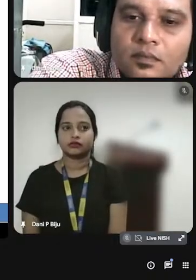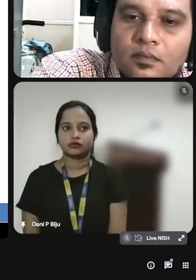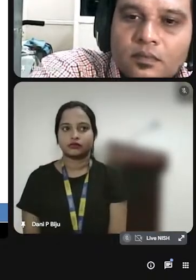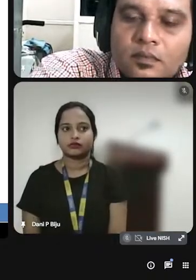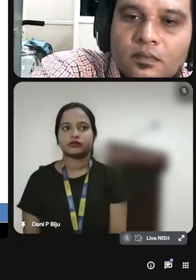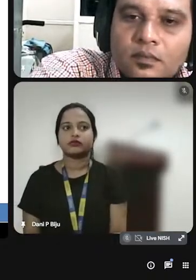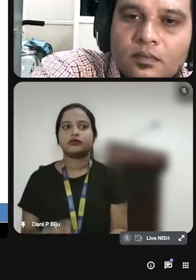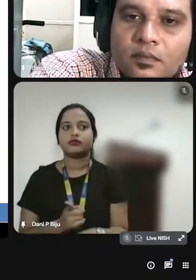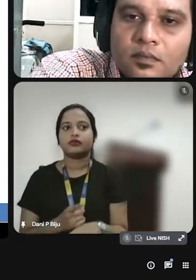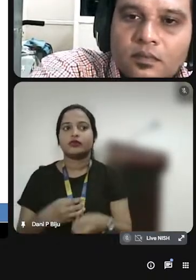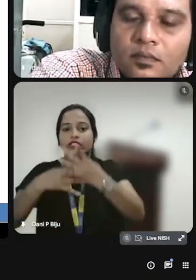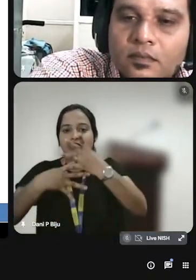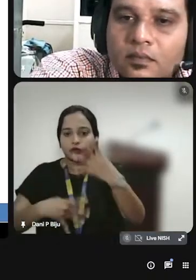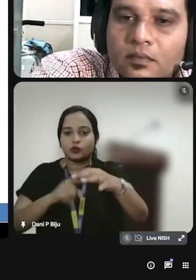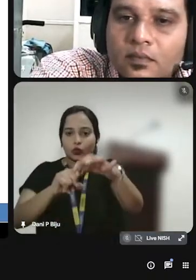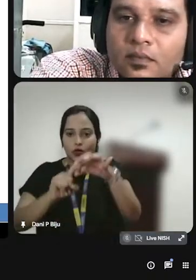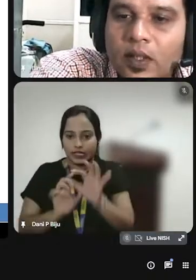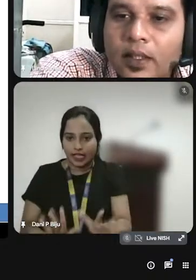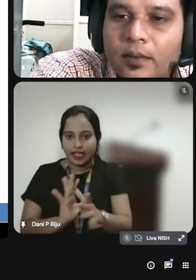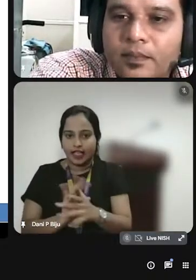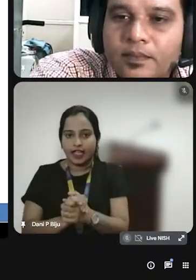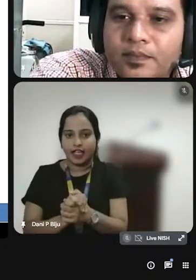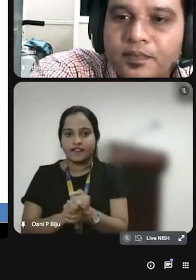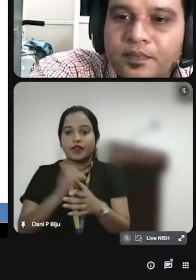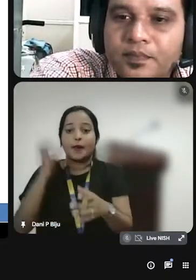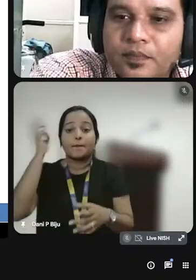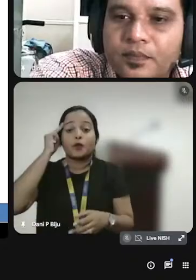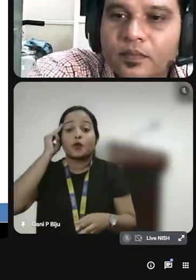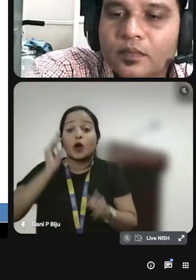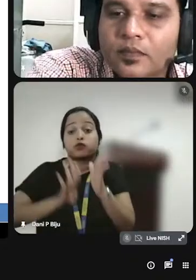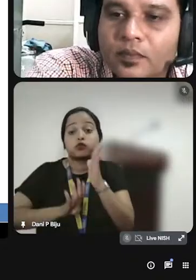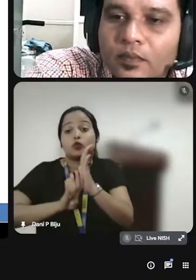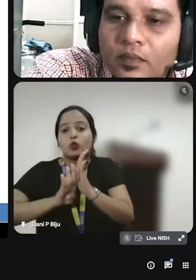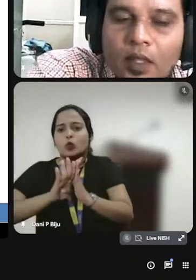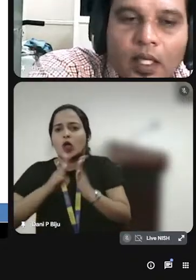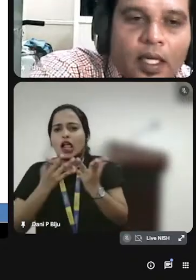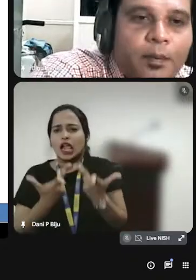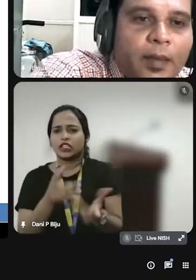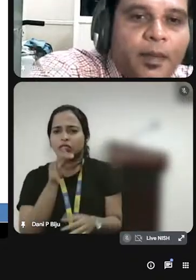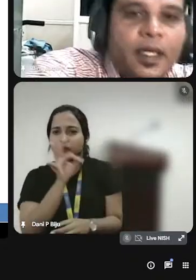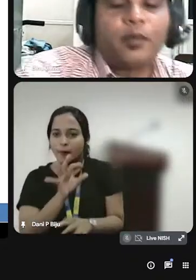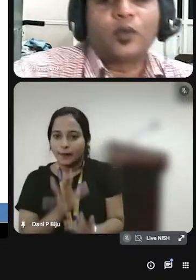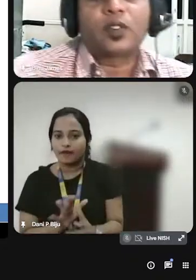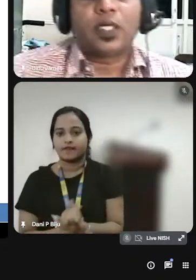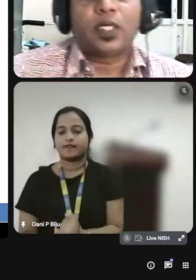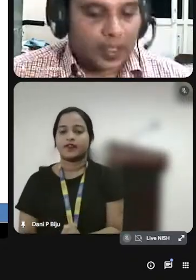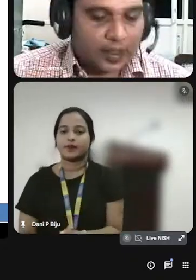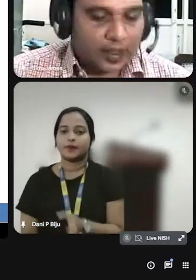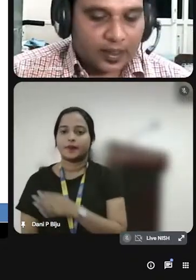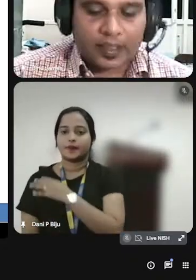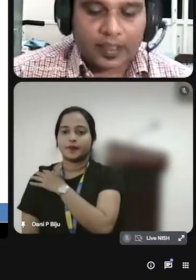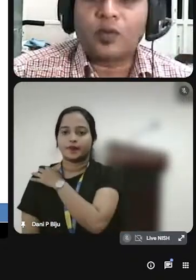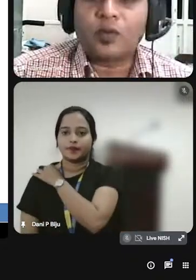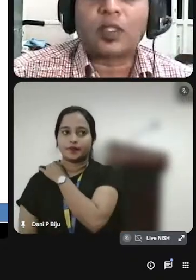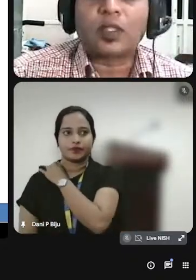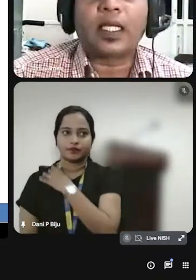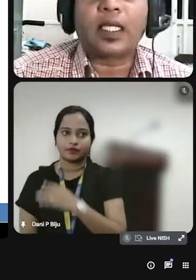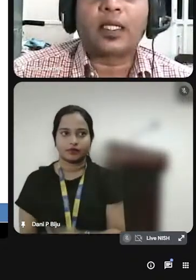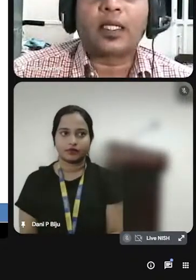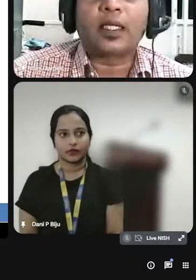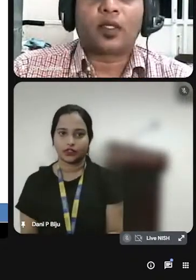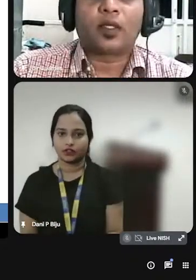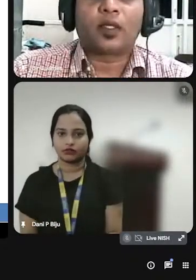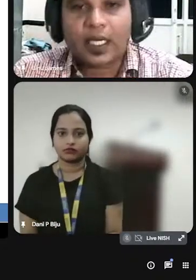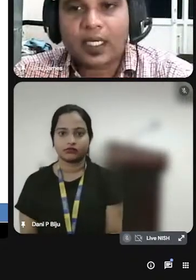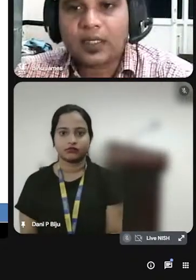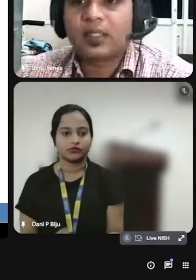സാർ, ചാറ്റ് ബോക്സിൽ ചോദ്യം വന്നിട്ടുണ്ട്. മെമ്മറി ബൂസ്റ്റ് ചെയ്യാനുള്ള ടെക്നിക്സ് എന്തെങ്കിലും പറയാമോ ചോദിച്ചിട്ടാണ്. മെമ്മറി ബൂസ്റ്റ് ചെയ്യാനായിട്ട് ഏറ്റവും